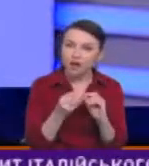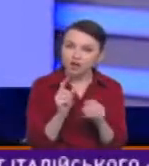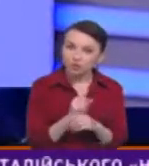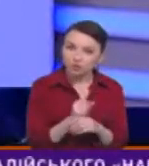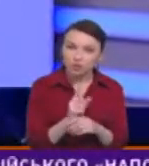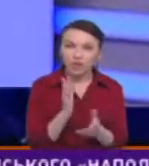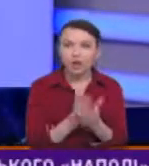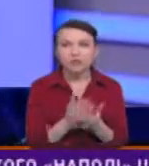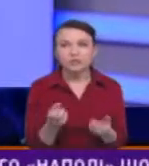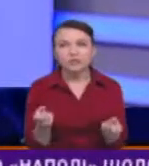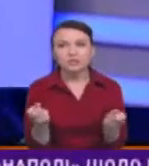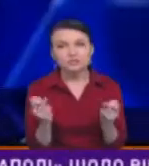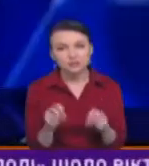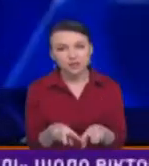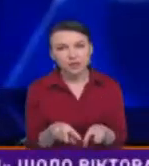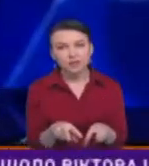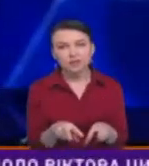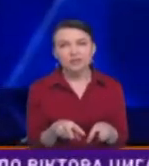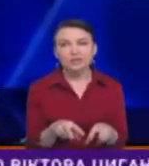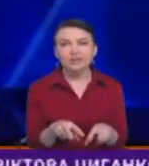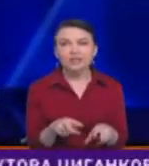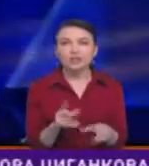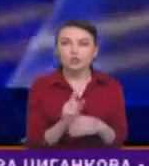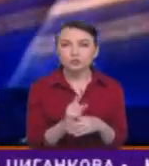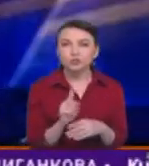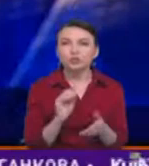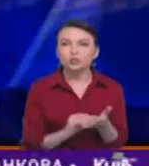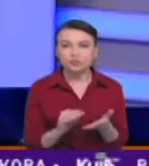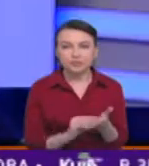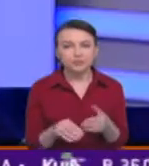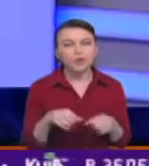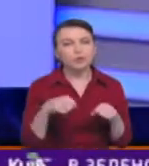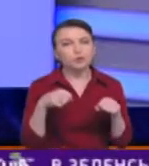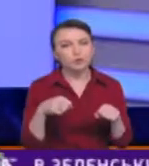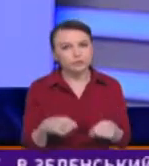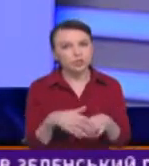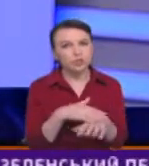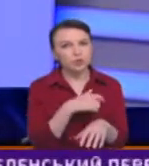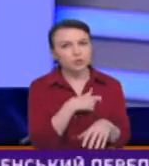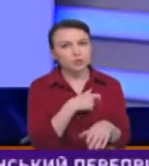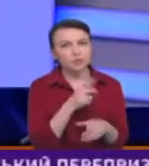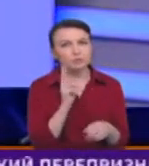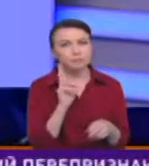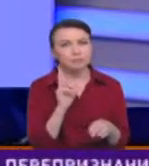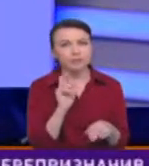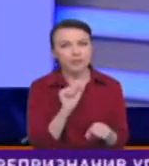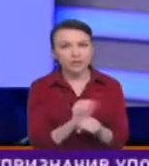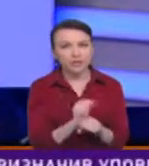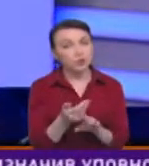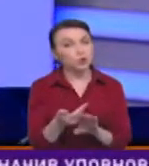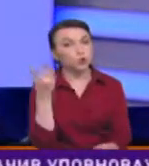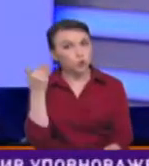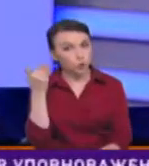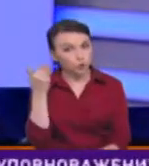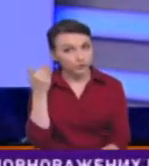норма якраз для дострокових виборів. І що написано? Повноваження народного депутата припиняються достроково,